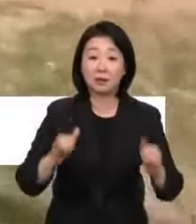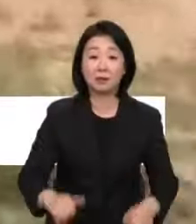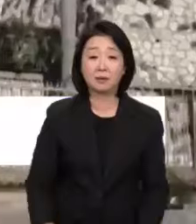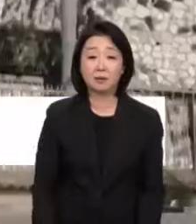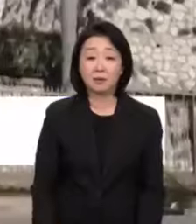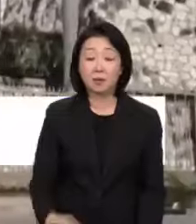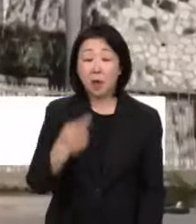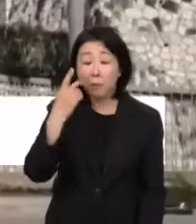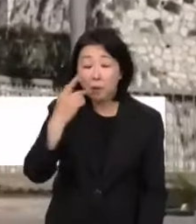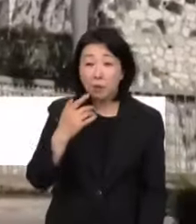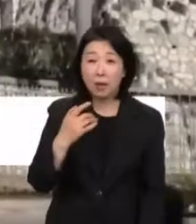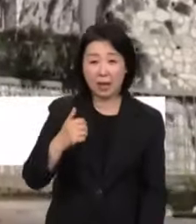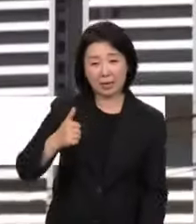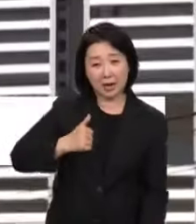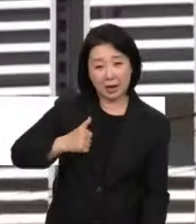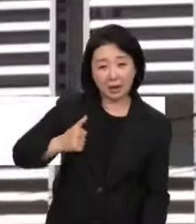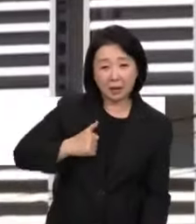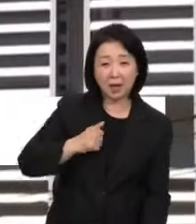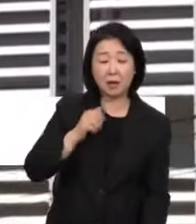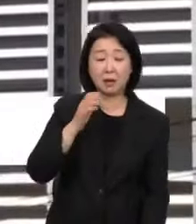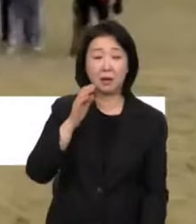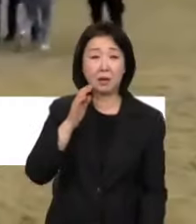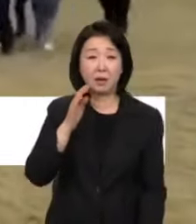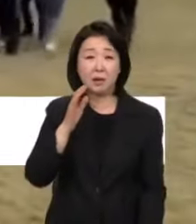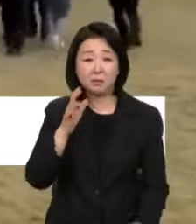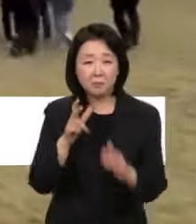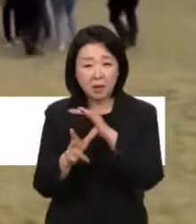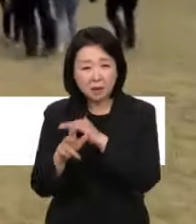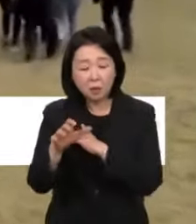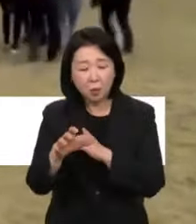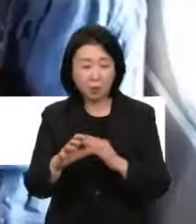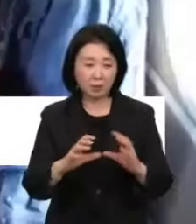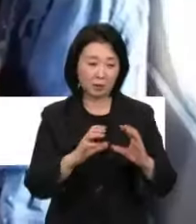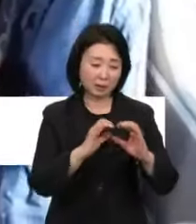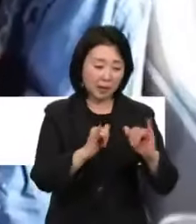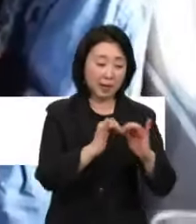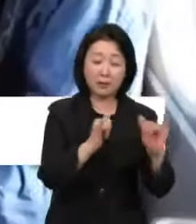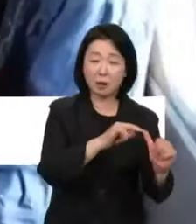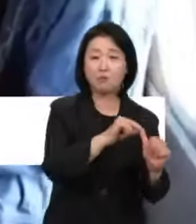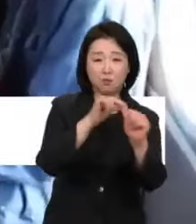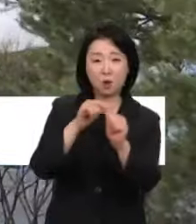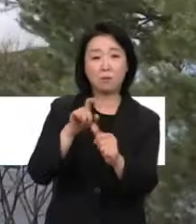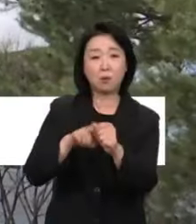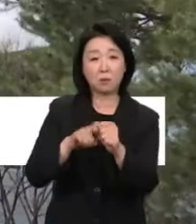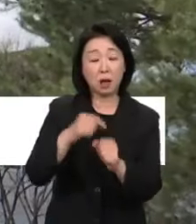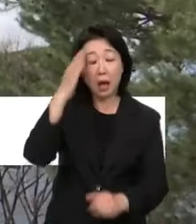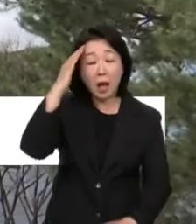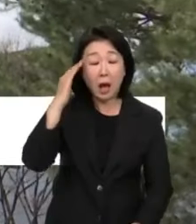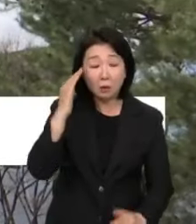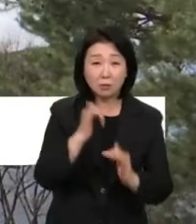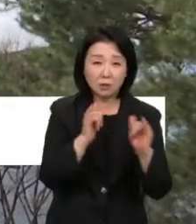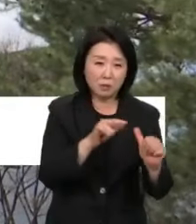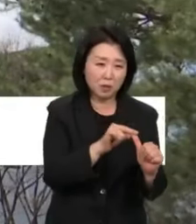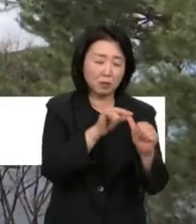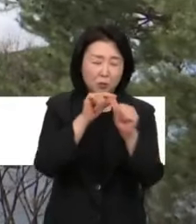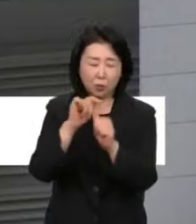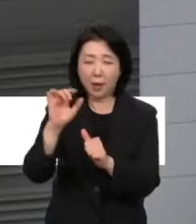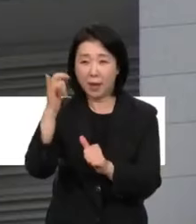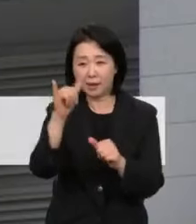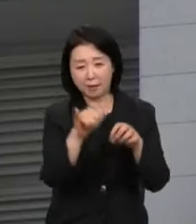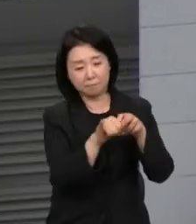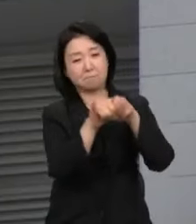미국과 캐나다, 멕시코 등이 자국민 대피 작전에 나선 가운데 우리 국민 일부도 헬기를 타고